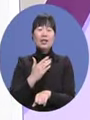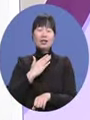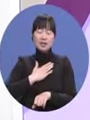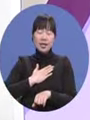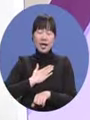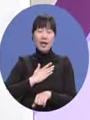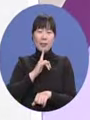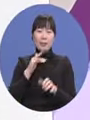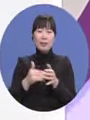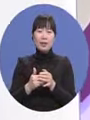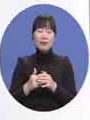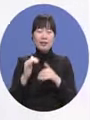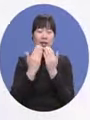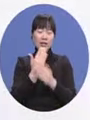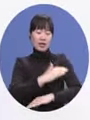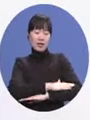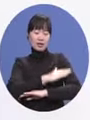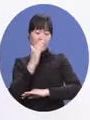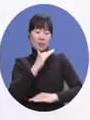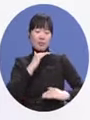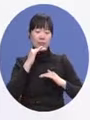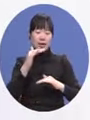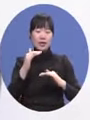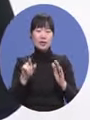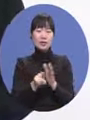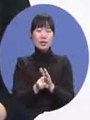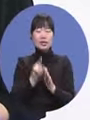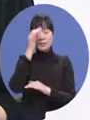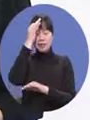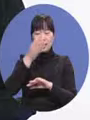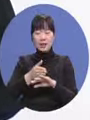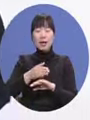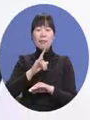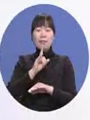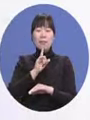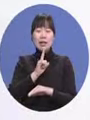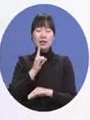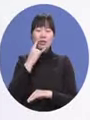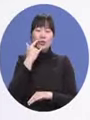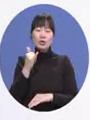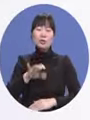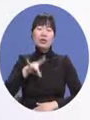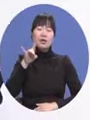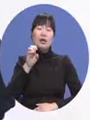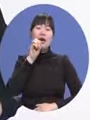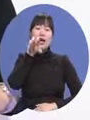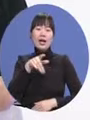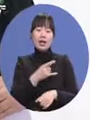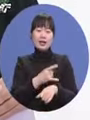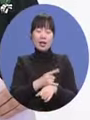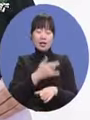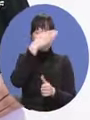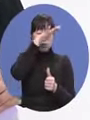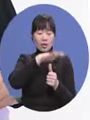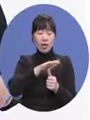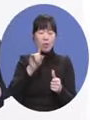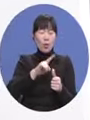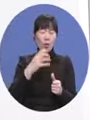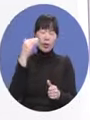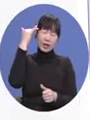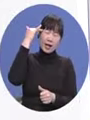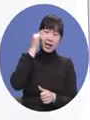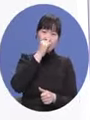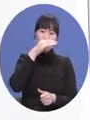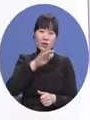거예요. 전 과정을 얘기하게 하기 위해서 미안하다는 꼭 필요하고 청소년이 아무리 속을 썩여도